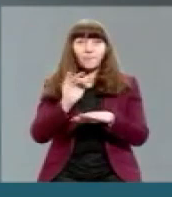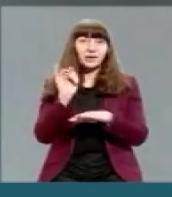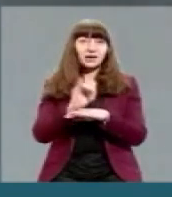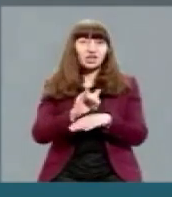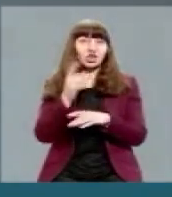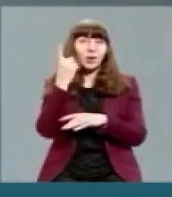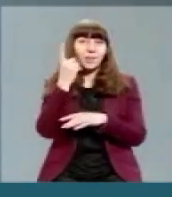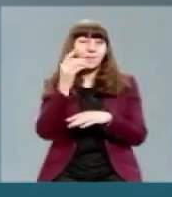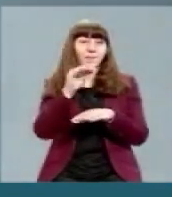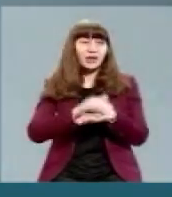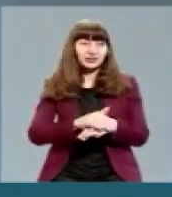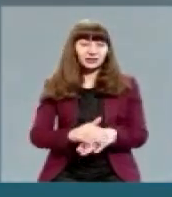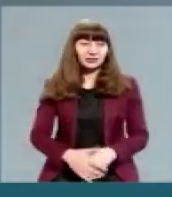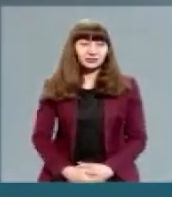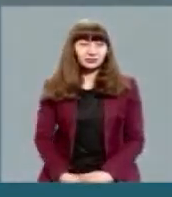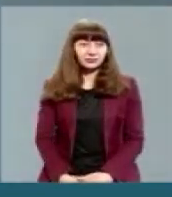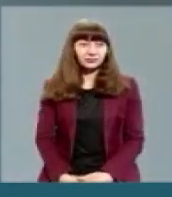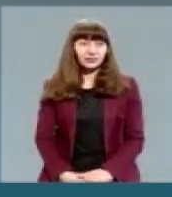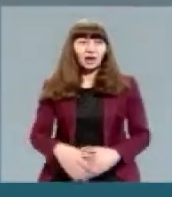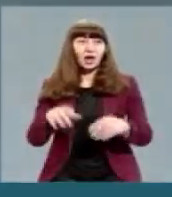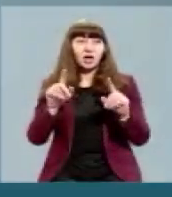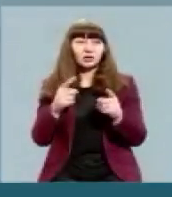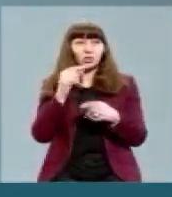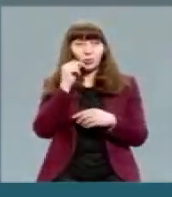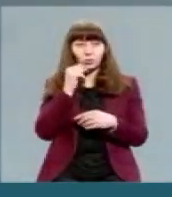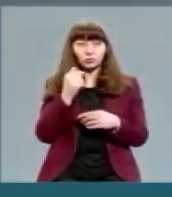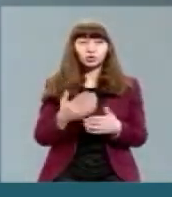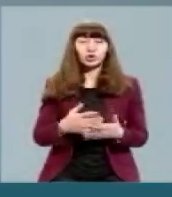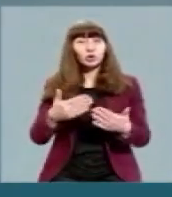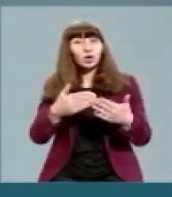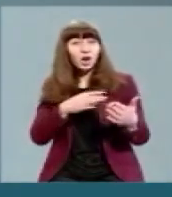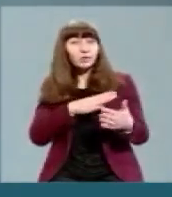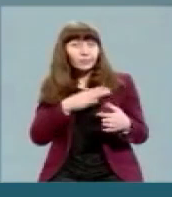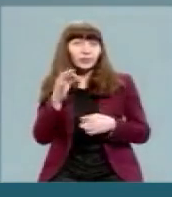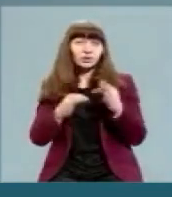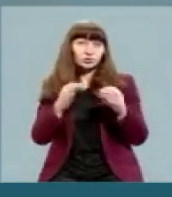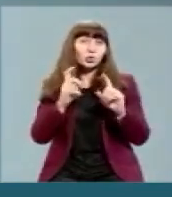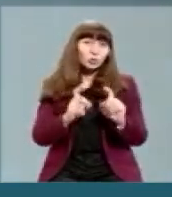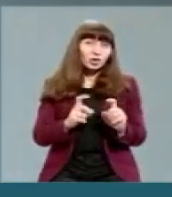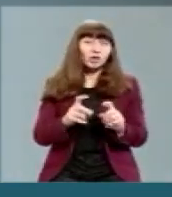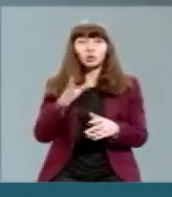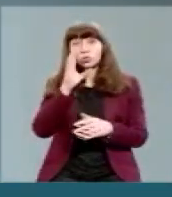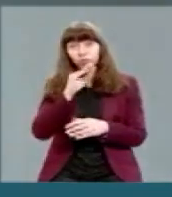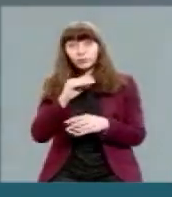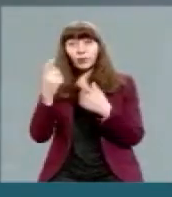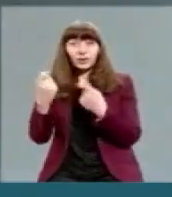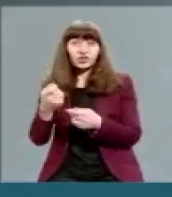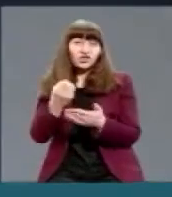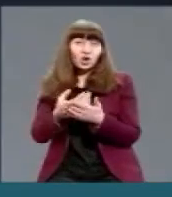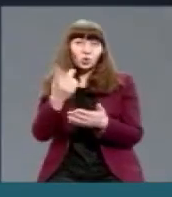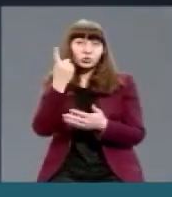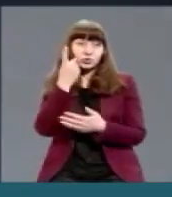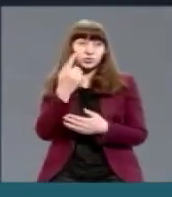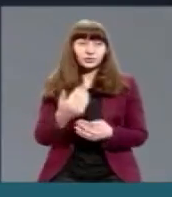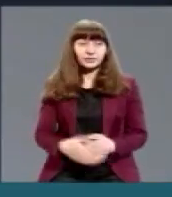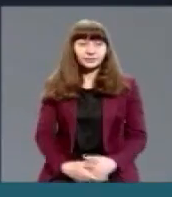Мошенник найден и задержан. Им оказался ранее судимый житель города. К тому моменту мужчина успел продать дорогостоящий телефон. Теперь